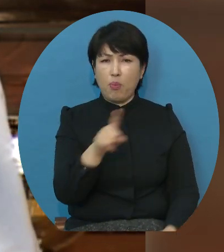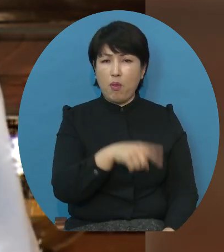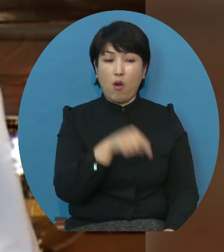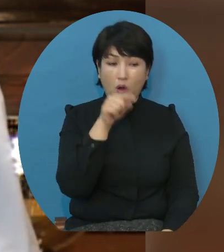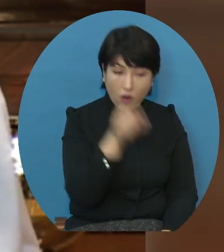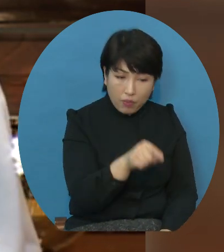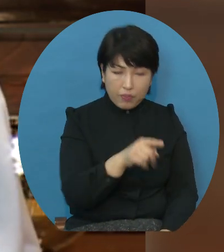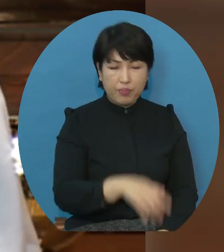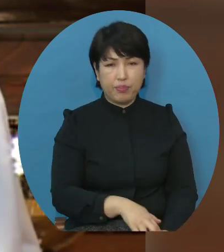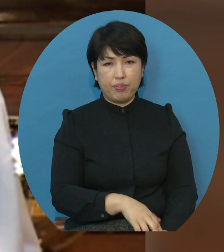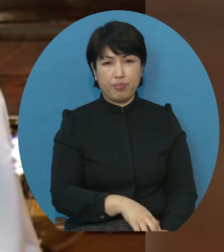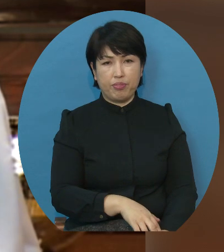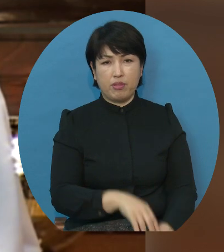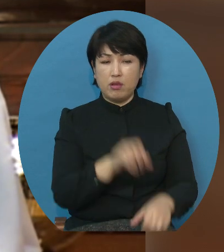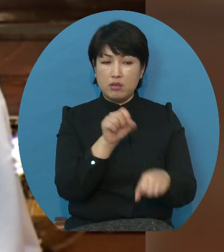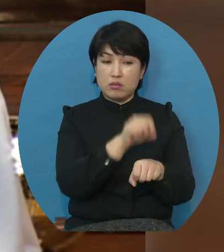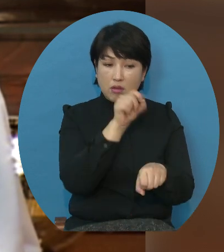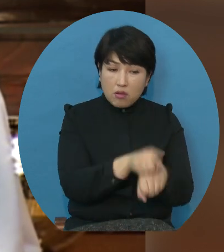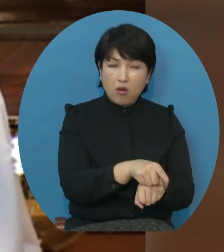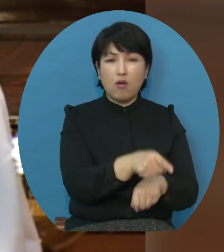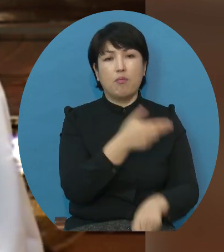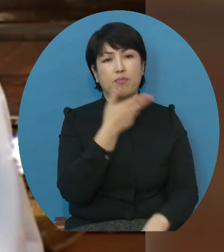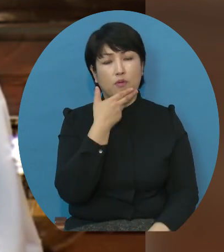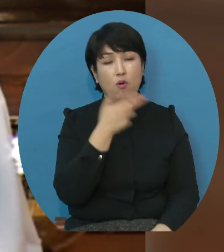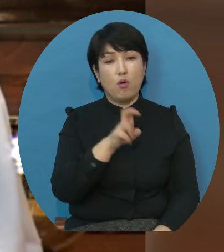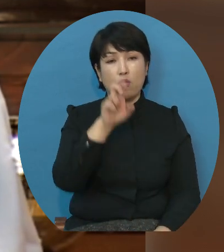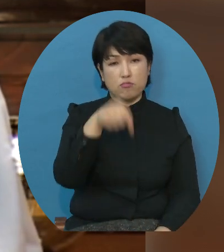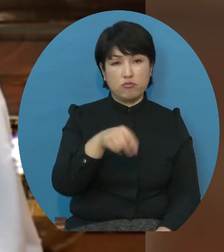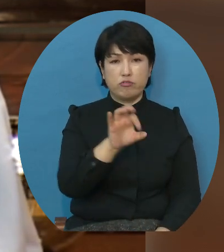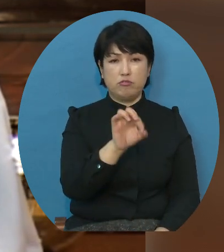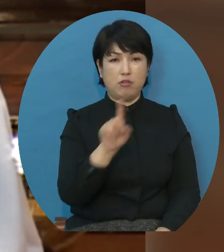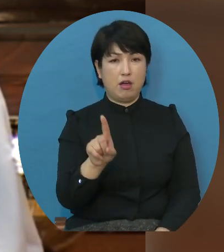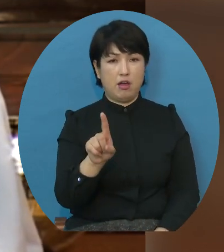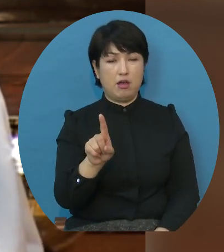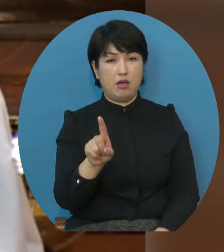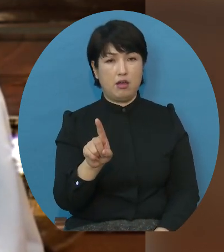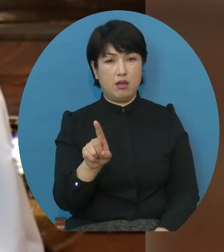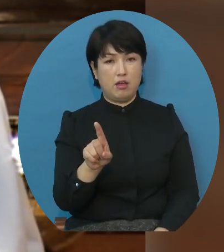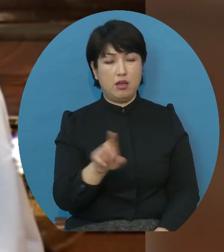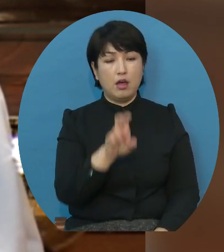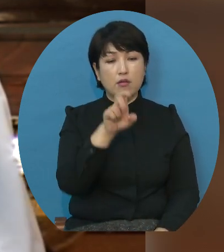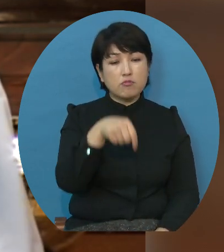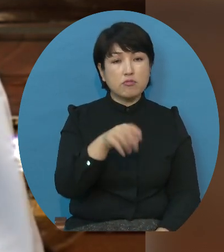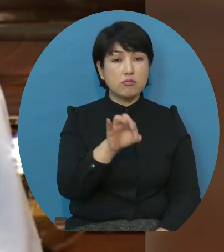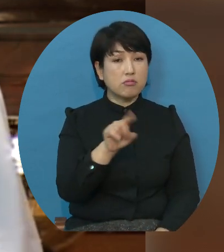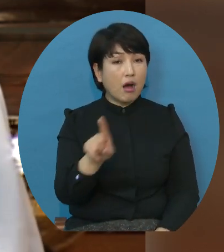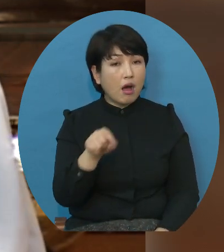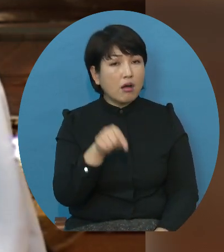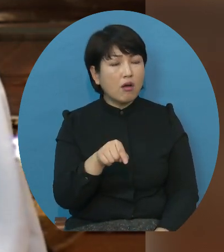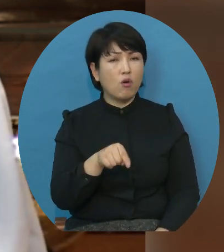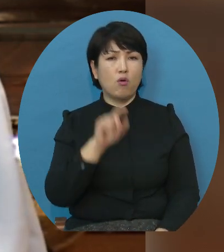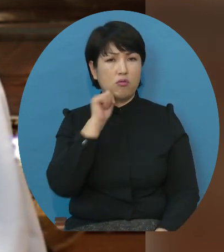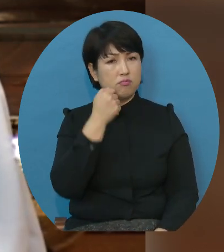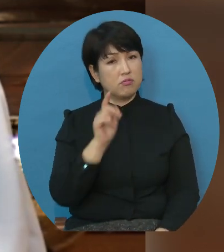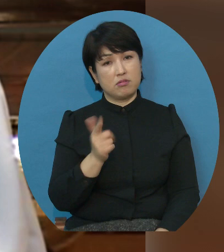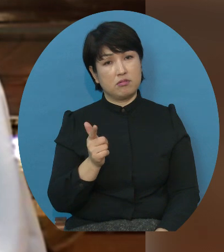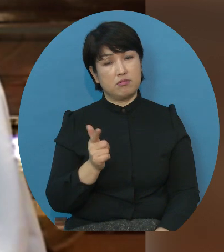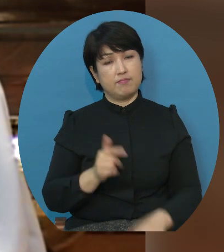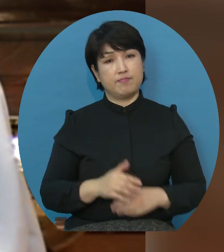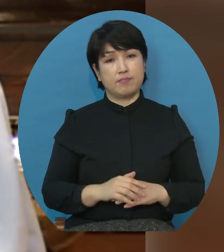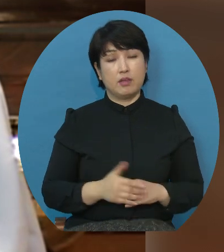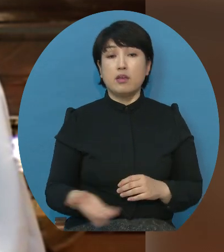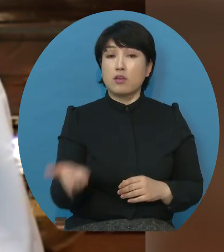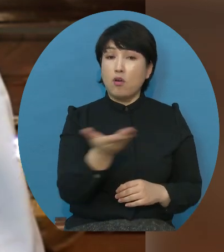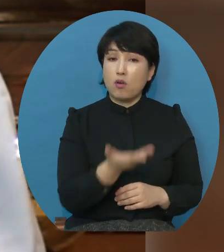어떤 그것이라고 할 속성이 없다 이무 합니다 뭐랑 건 어려운 게 아니에요